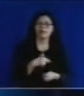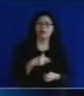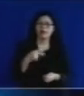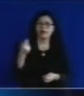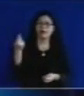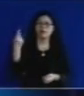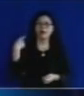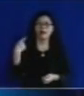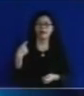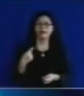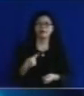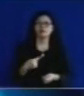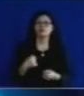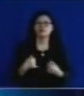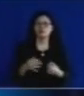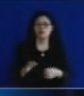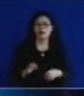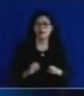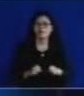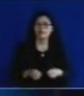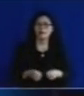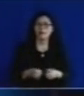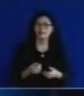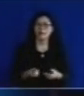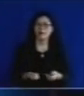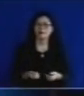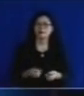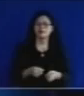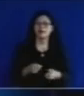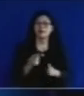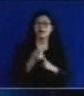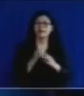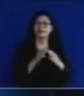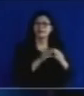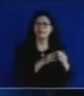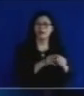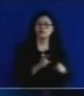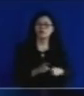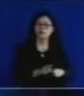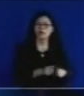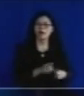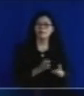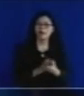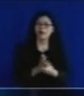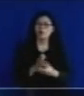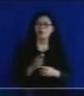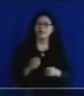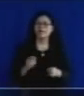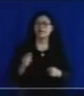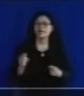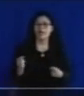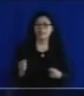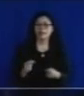belum mendapatkan kegiatan bekerja melalui dana desa, juga melalui